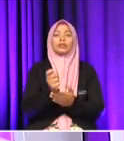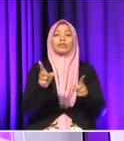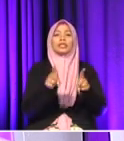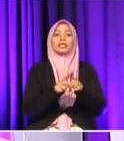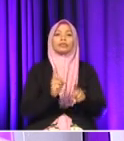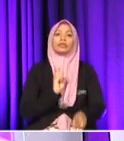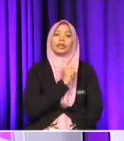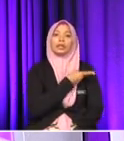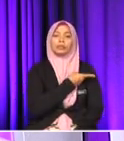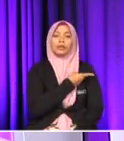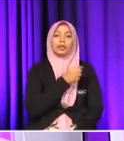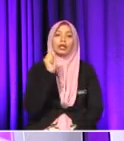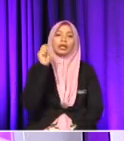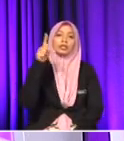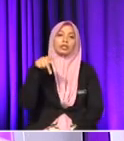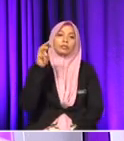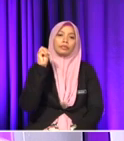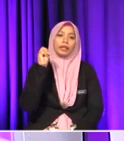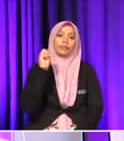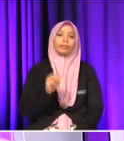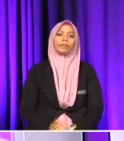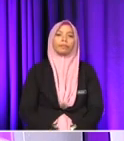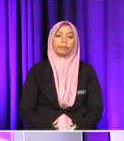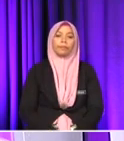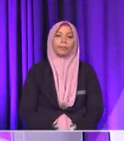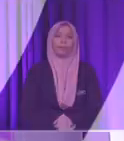SPM 2022 Dedek TV CPN